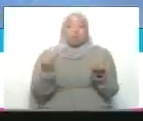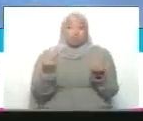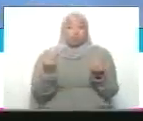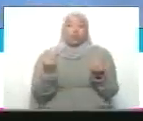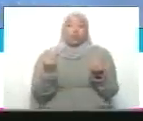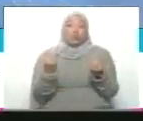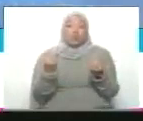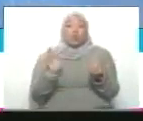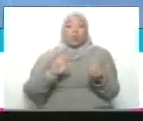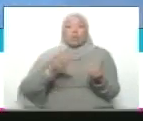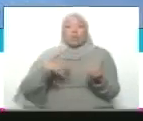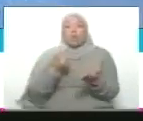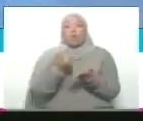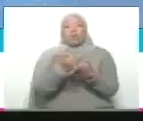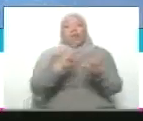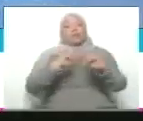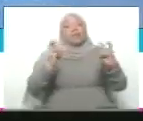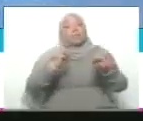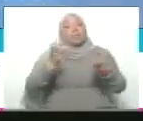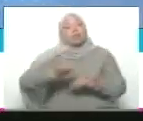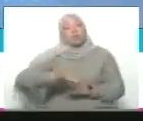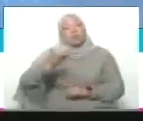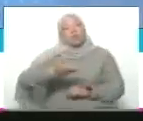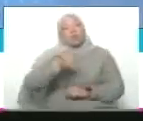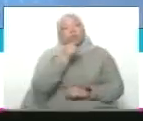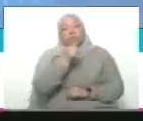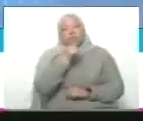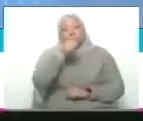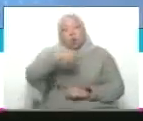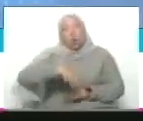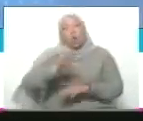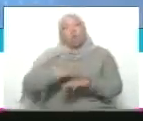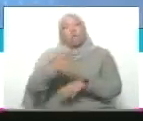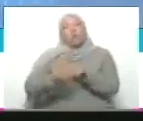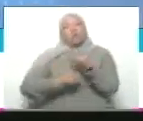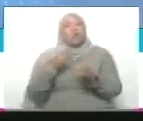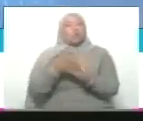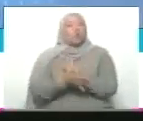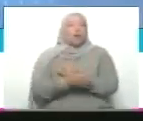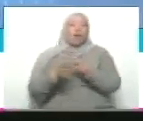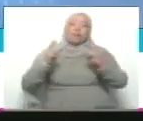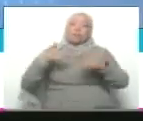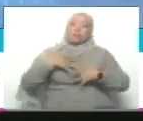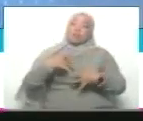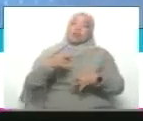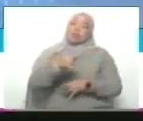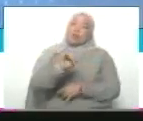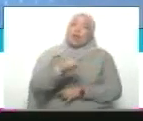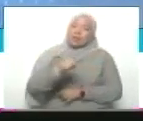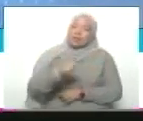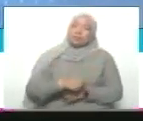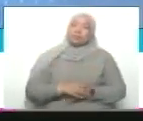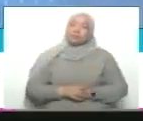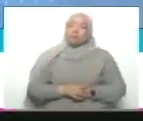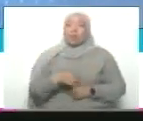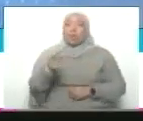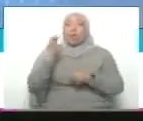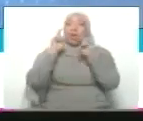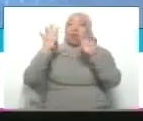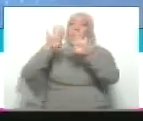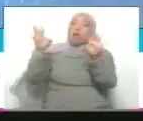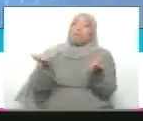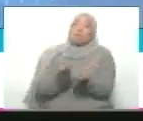bienal. Par rapport à une thématique qui me tient à cœur. Porque trató sobre temas que me interesan mucho. Ce qui va sauver le monde,